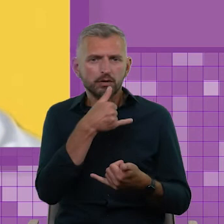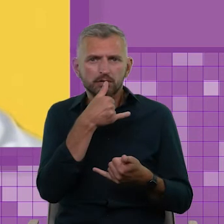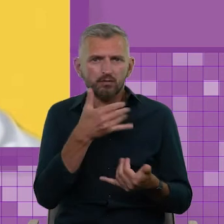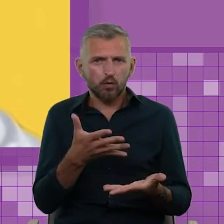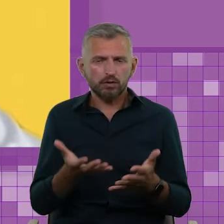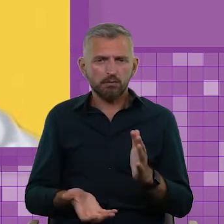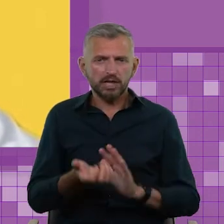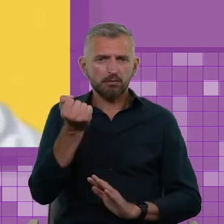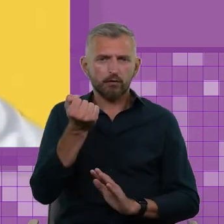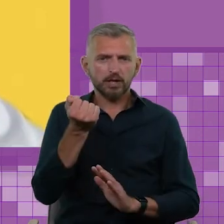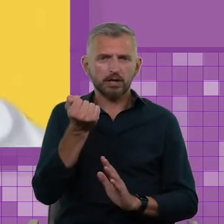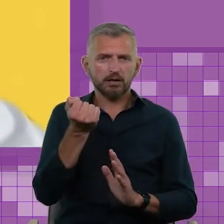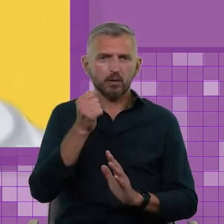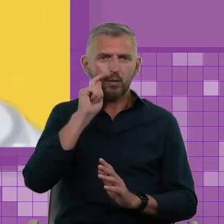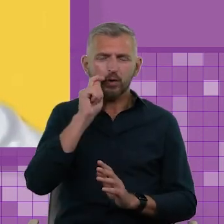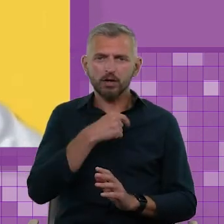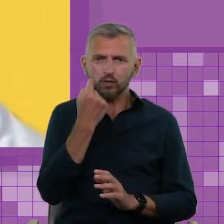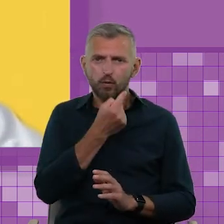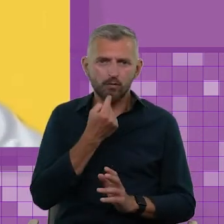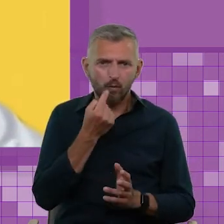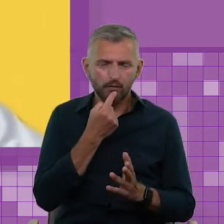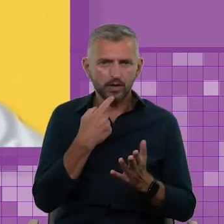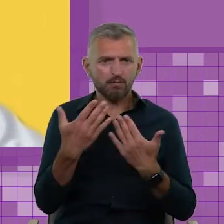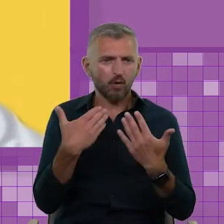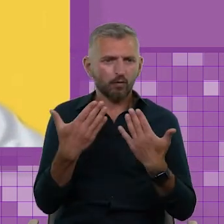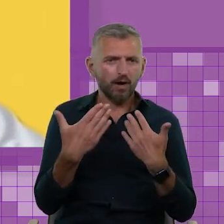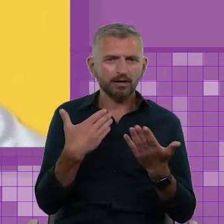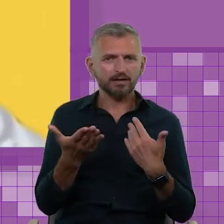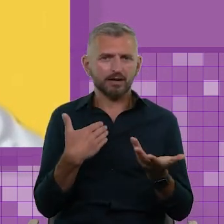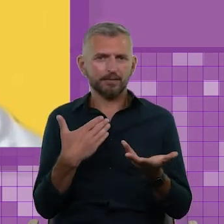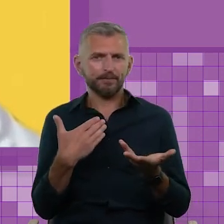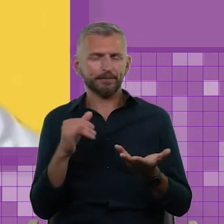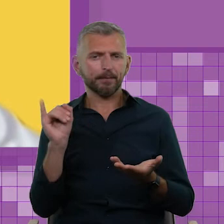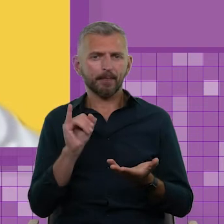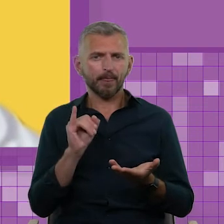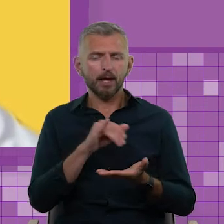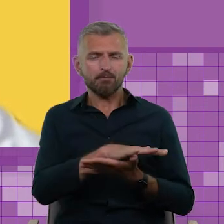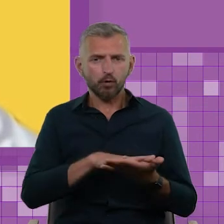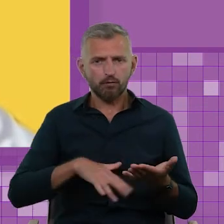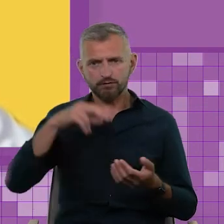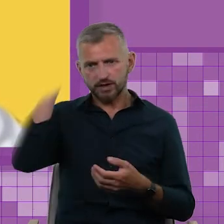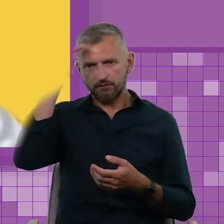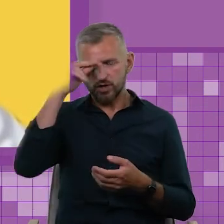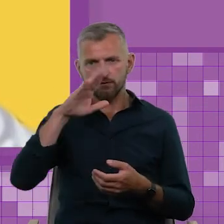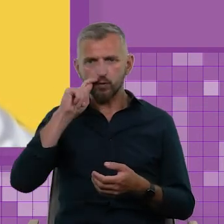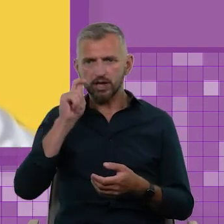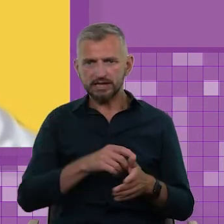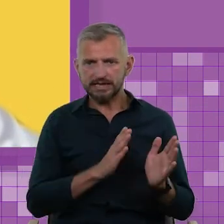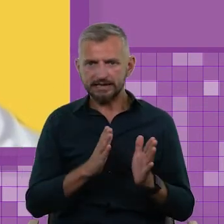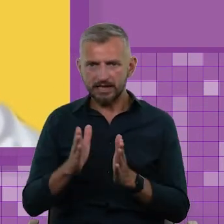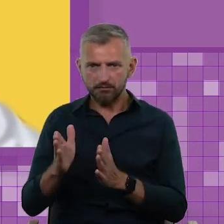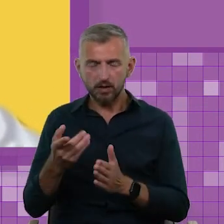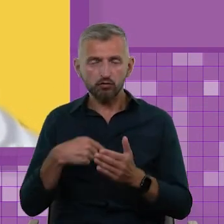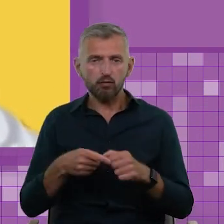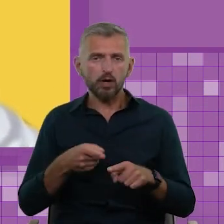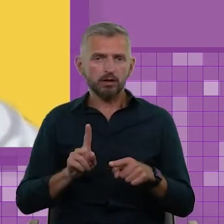можливості підтримувати українську мову, спілкуватися, да, і продовжувати навчатися в українській системі. Тому